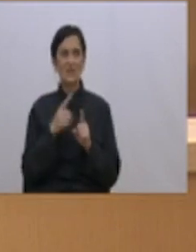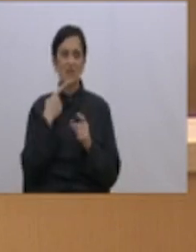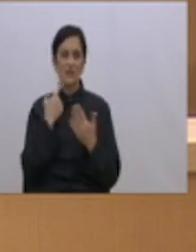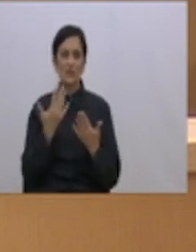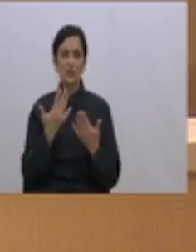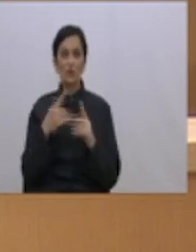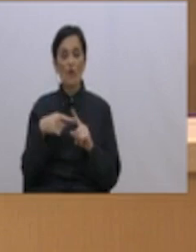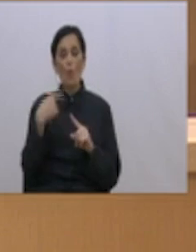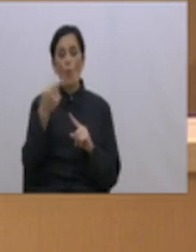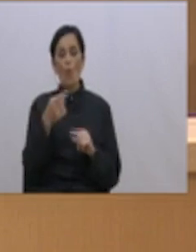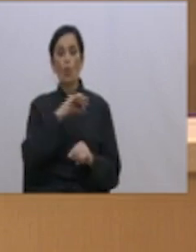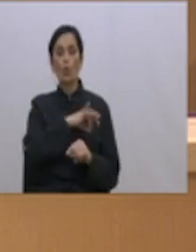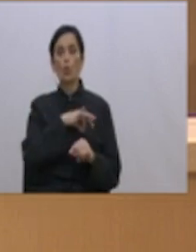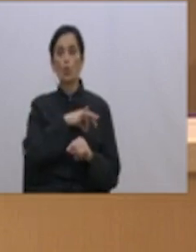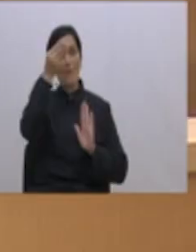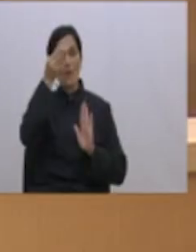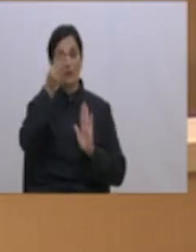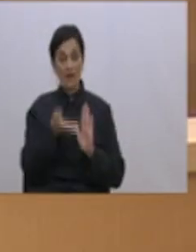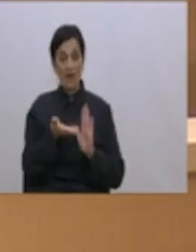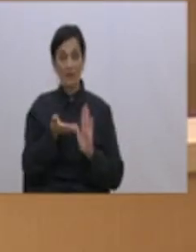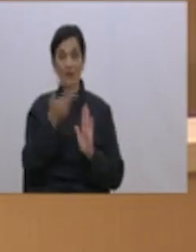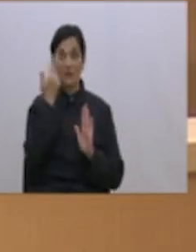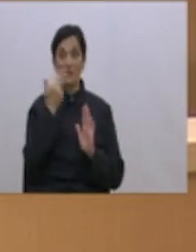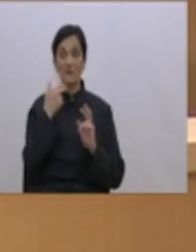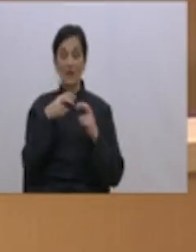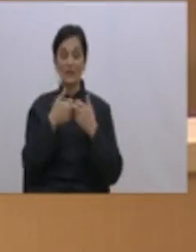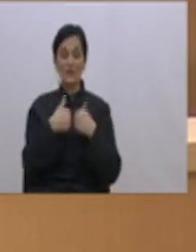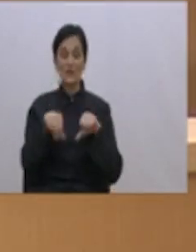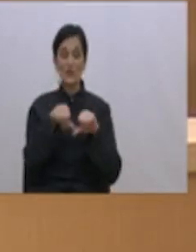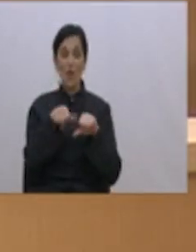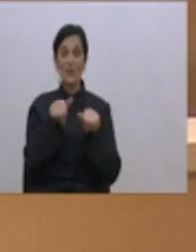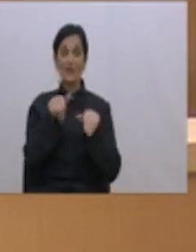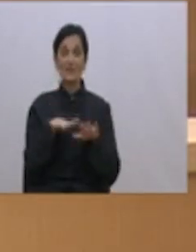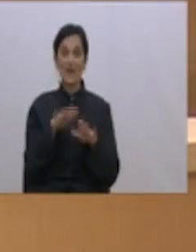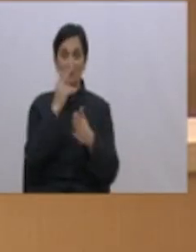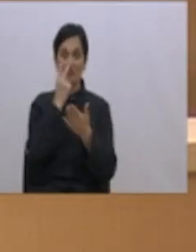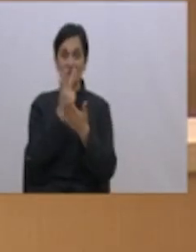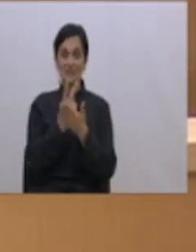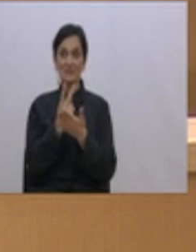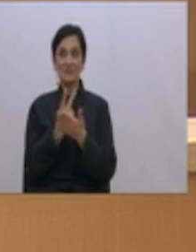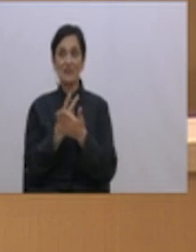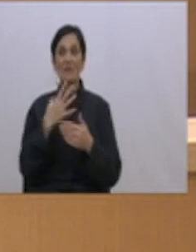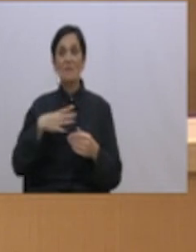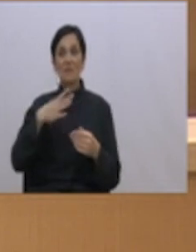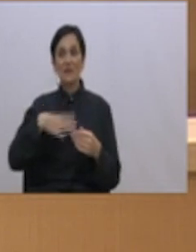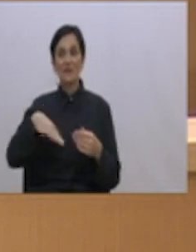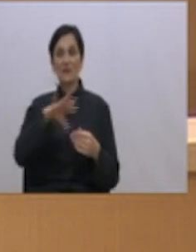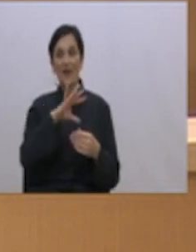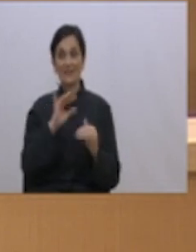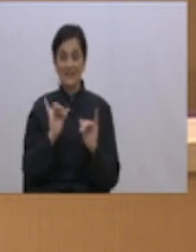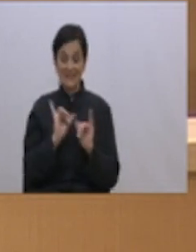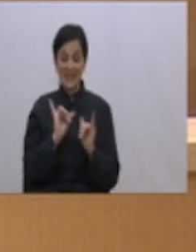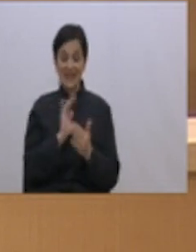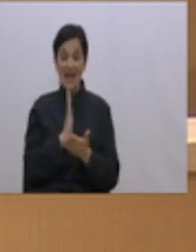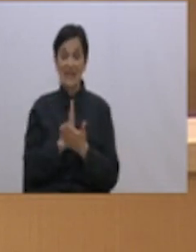მორი გიურიდიულ პასუხს. ვენეციის კომისიის დასკვნის მიხედვით, ქვეყანაში, სადაც